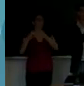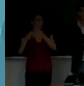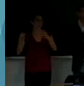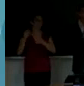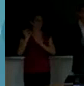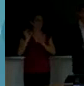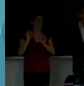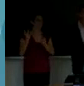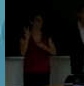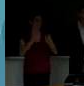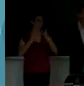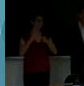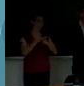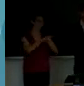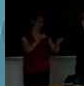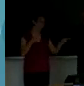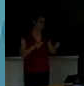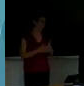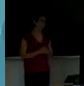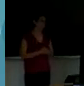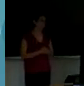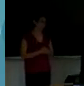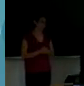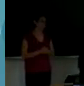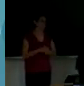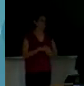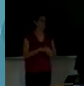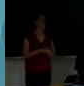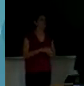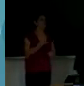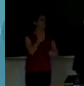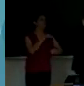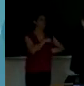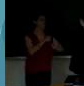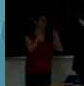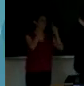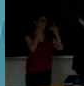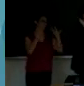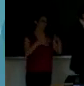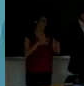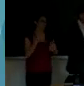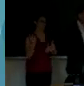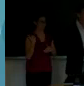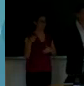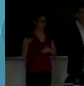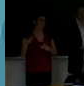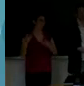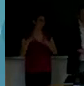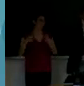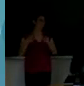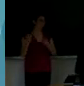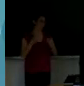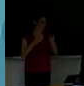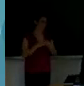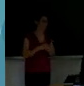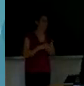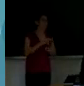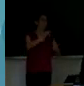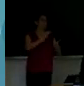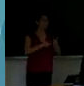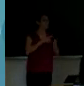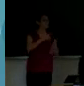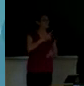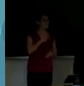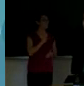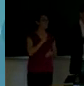possono fare nell'ambito poi, ecco, degli studenti neolaureati. Perché iscriversi al DIEM? A questo punto io credo che